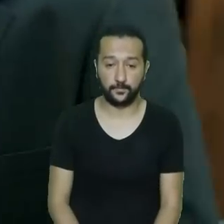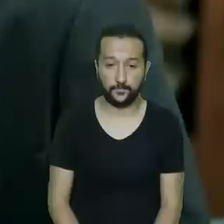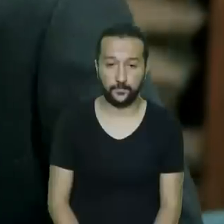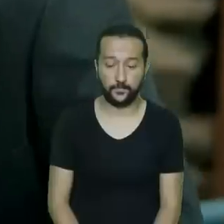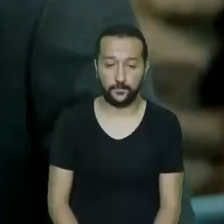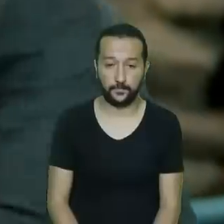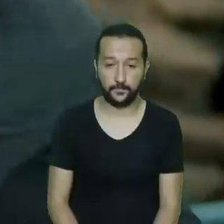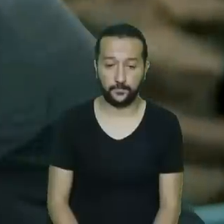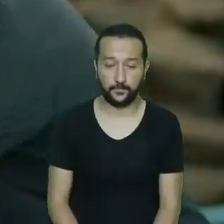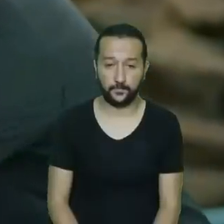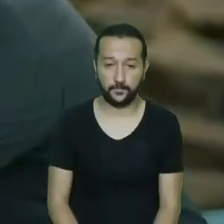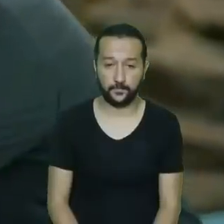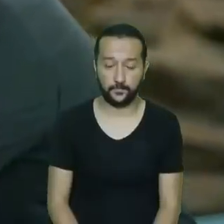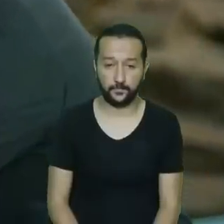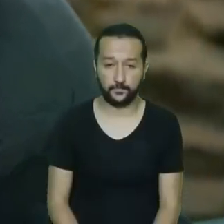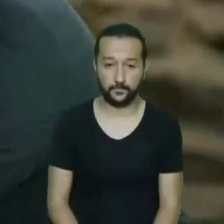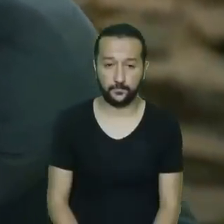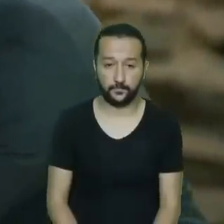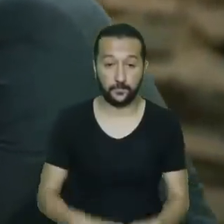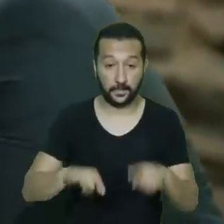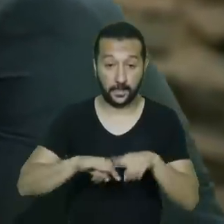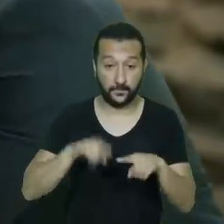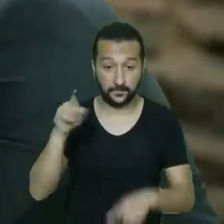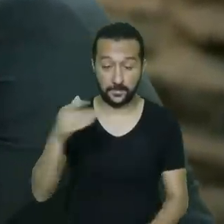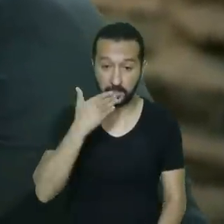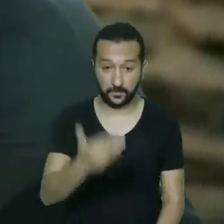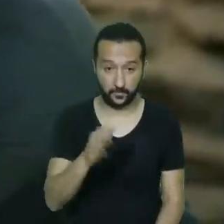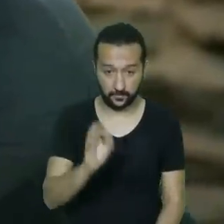Süleyman başını Hafize'nin başına dayayıp sarıldı. Hafize.